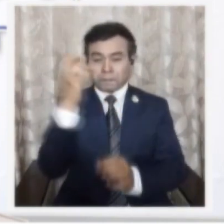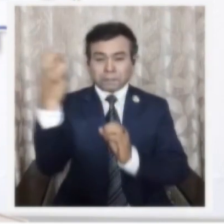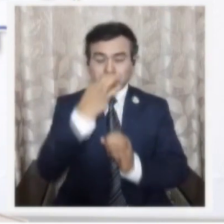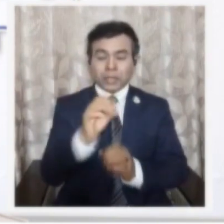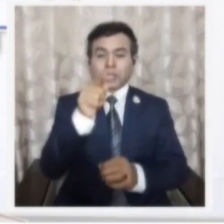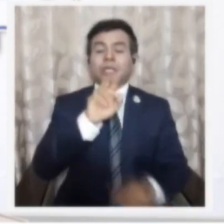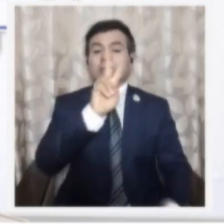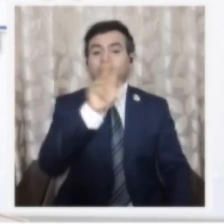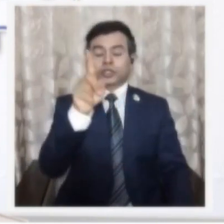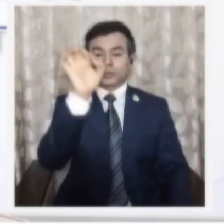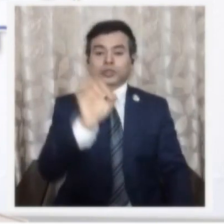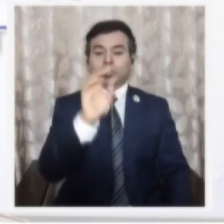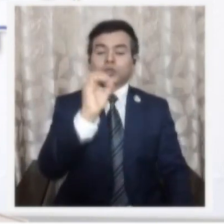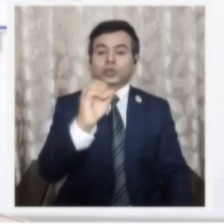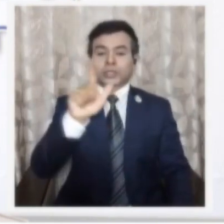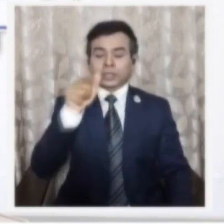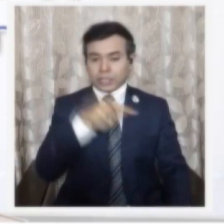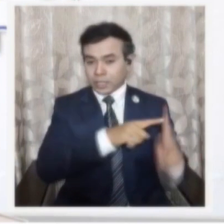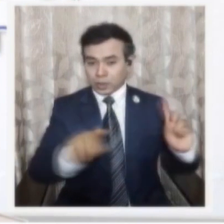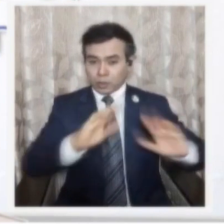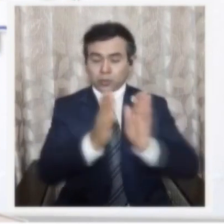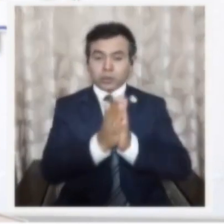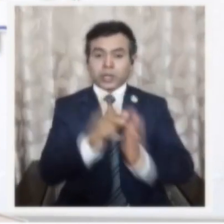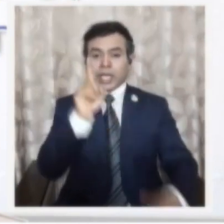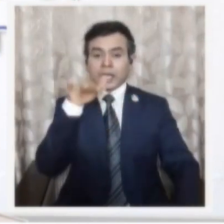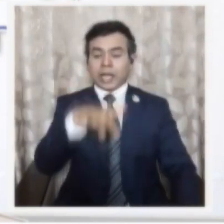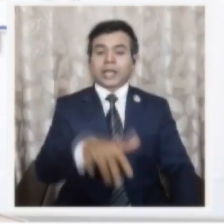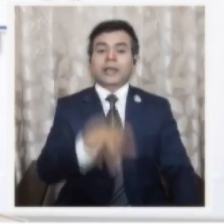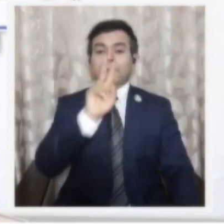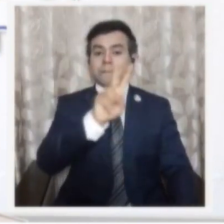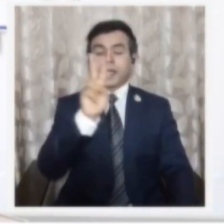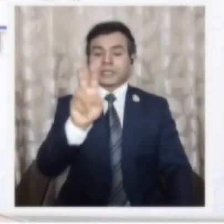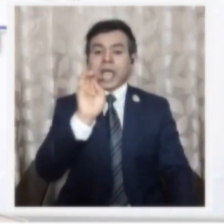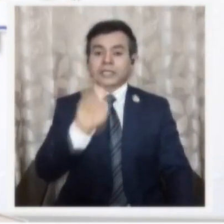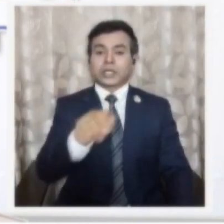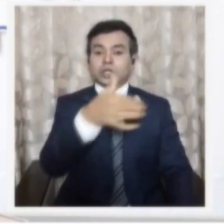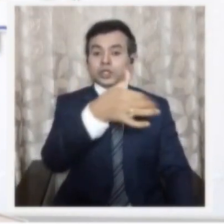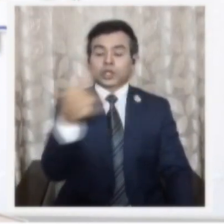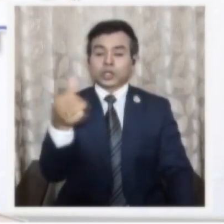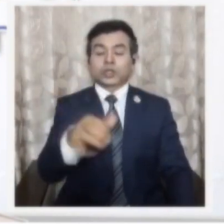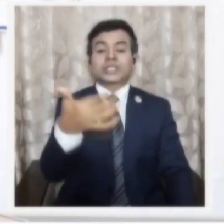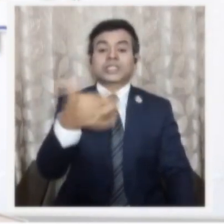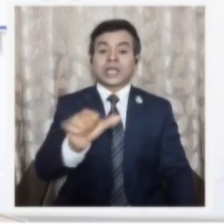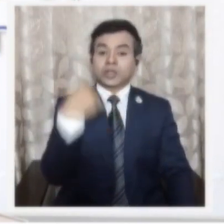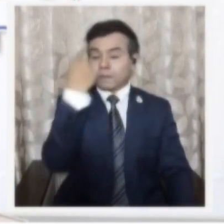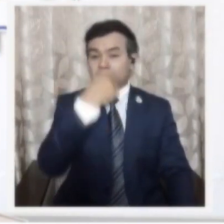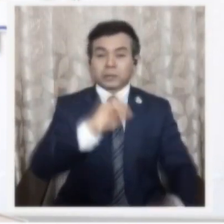3,462 জন। শনাক্তের হার 21.07%। এ পর্যন্ত শনাক্ত হয়েছে